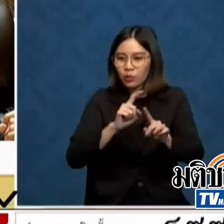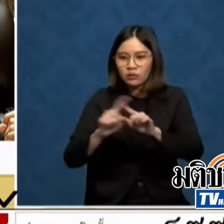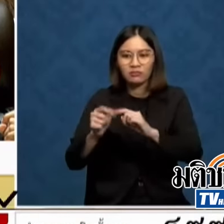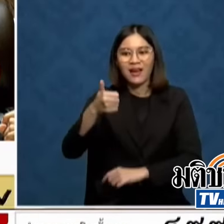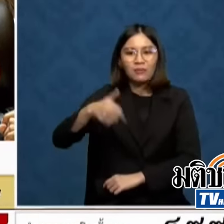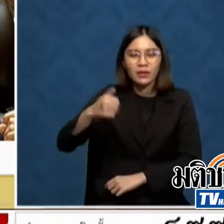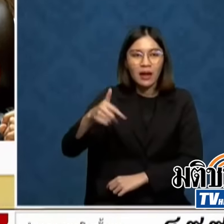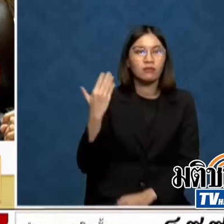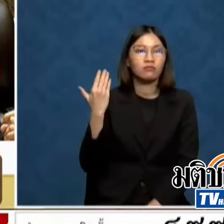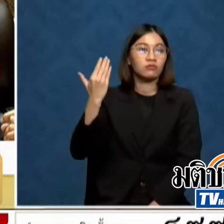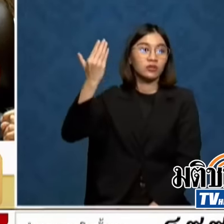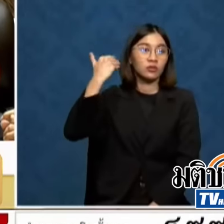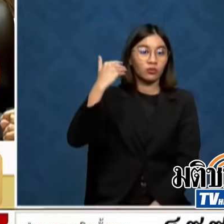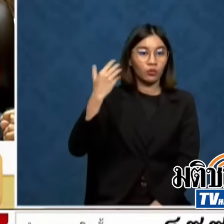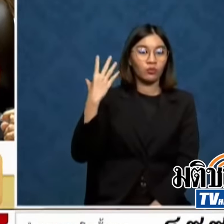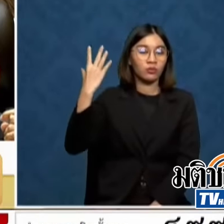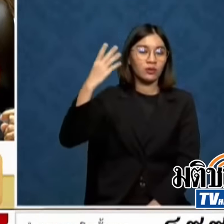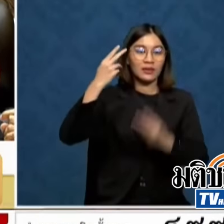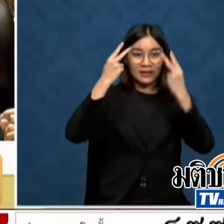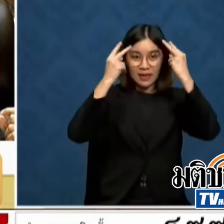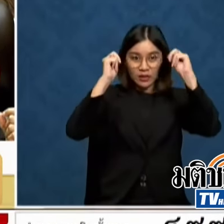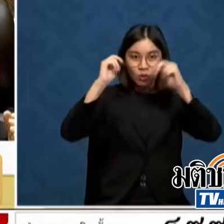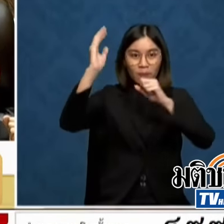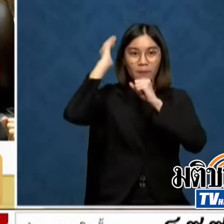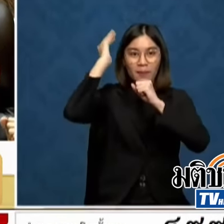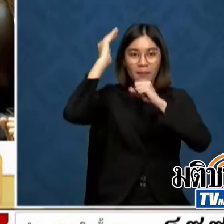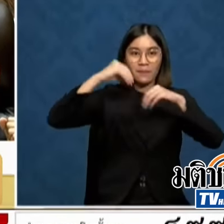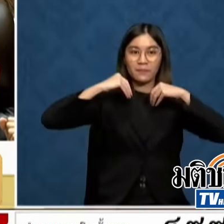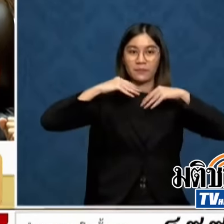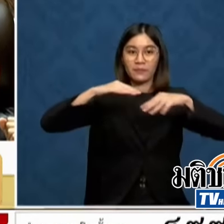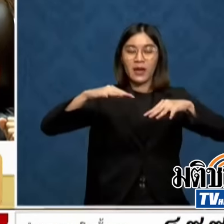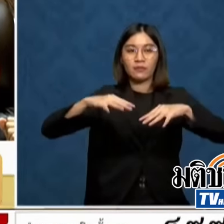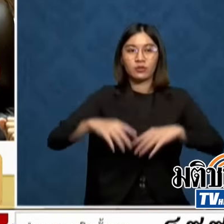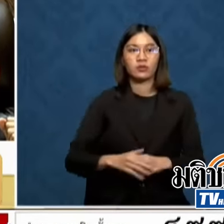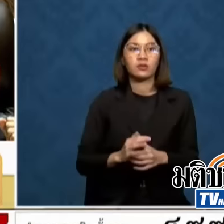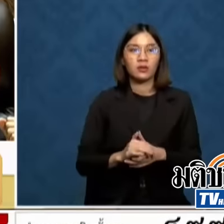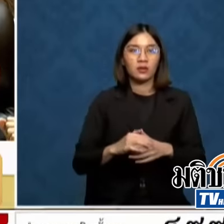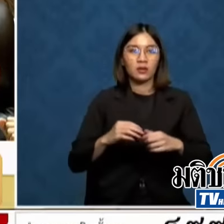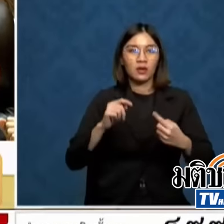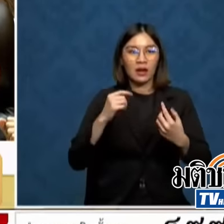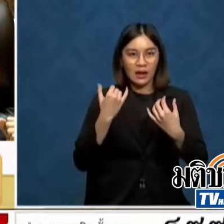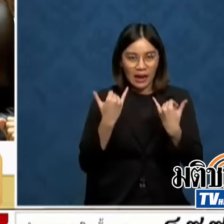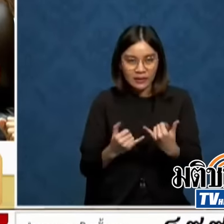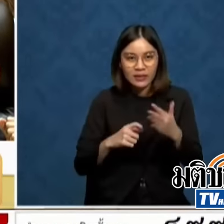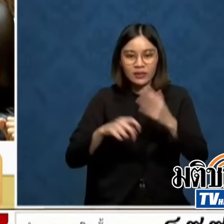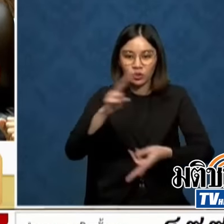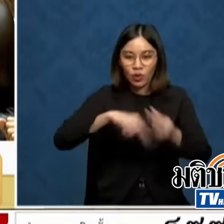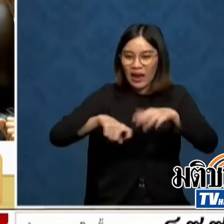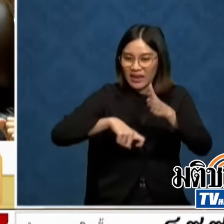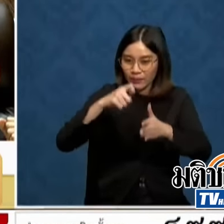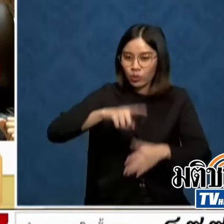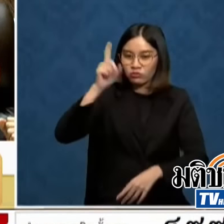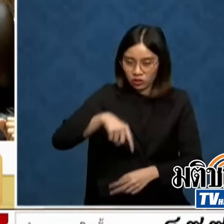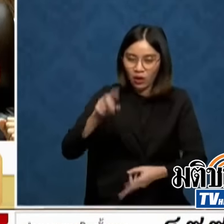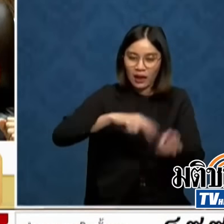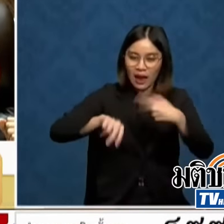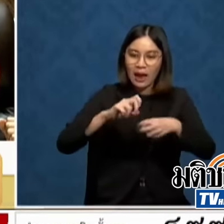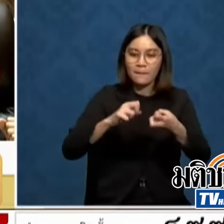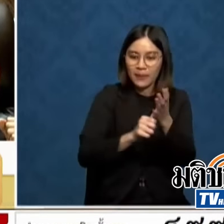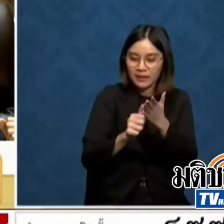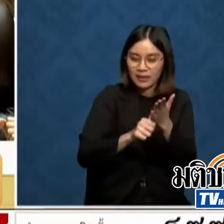ได้วันก่อนท่านนายกรัฐมนตรีแถลงอยู่บนบันไดทำเนียบบอกเรื่องนี้ต้องหาต้นตอสาเหตุให้ได้ต้อง